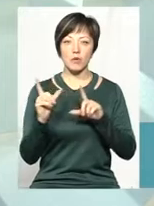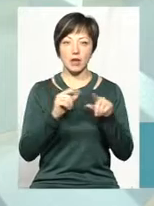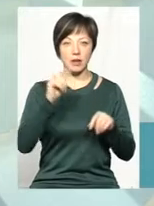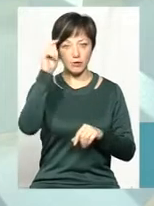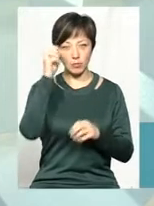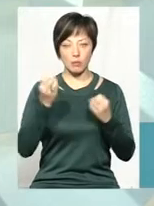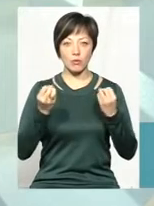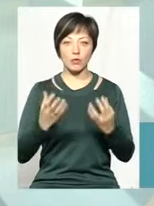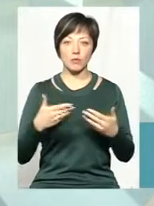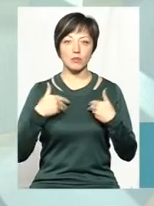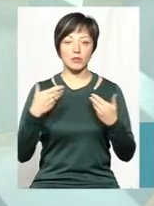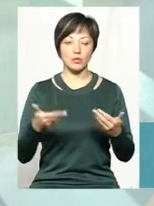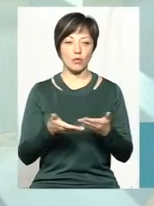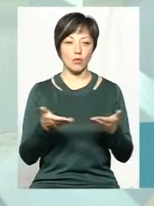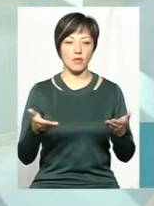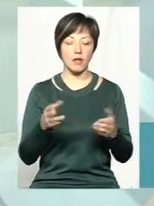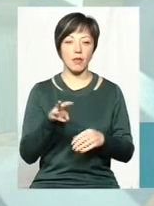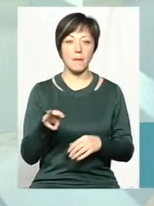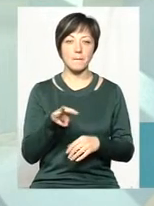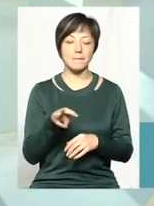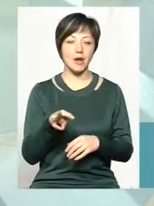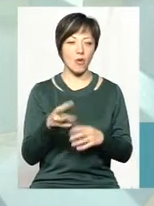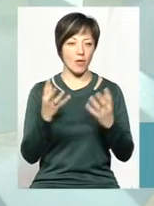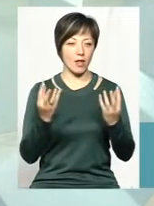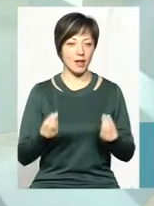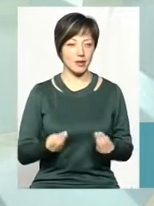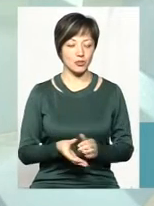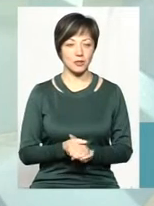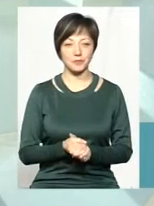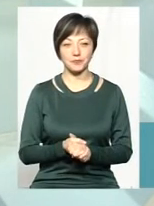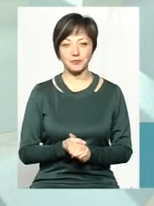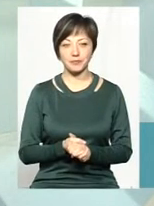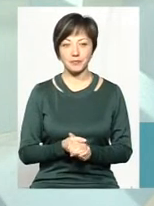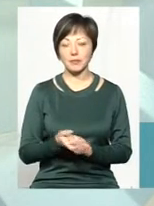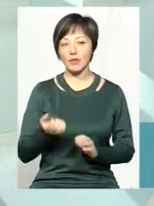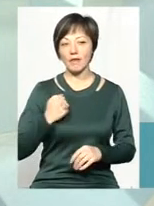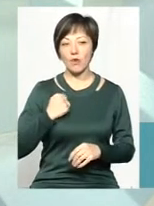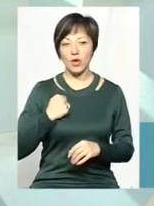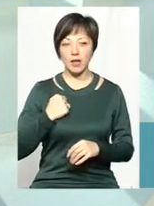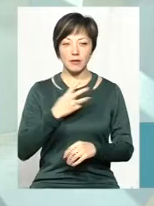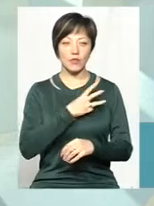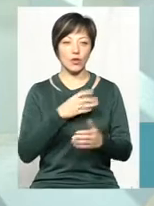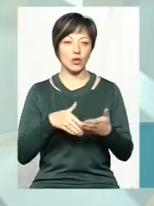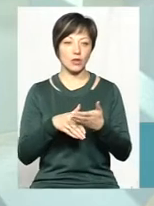просто, поздоровили їх на Миколаївчика. Ну, а якби воєнним волонтером, або